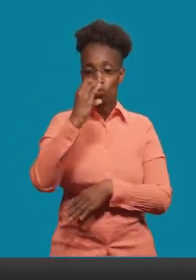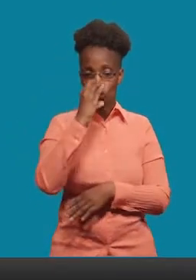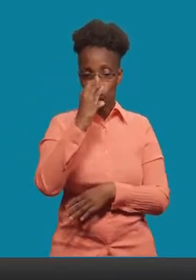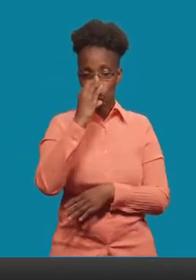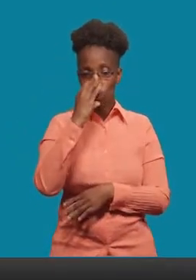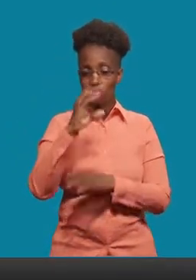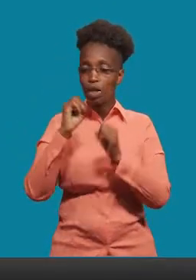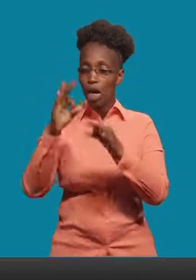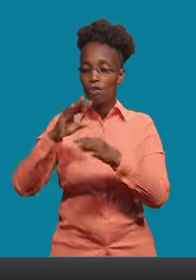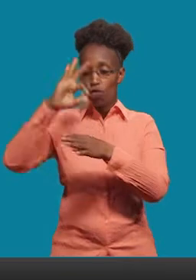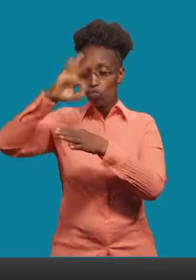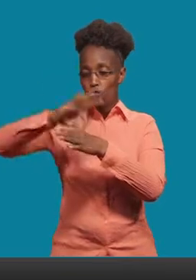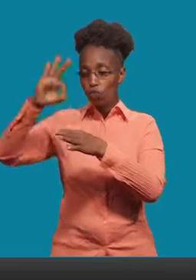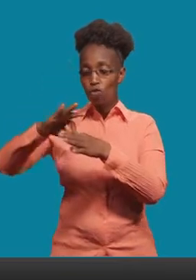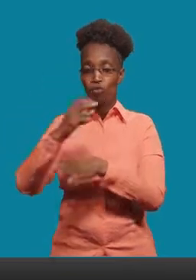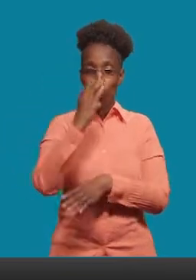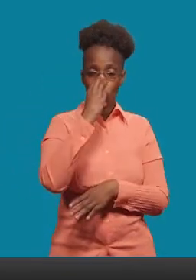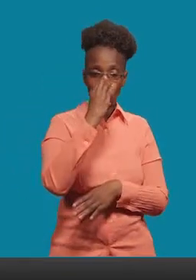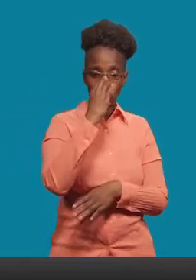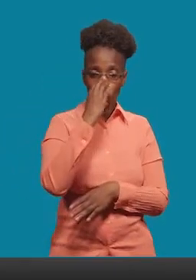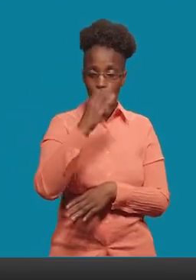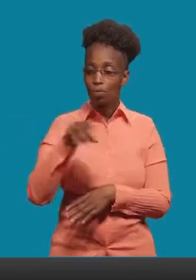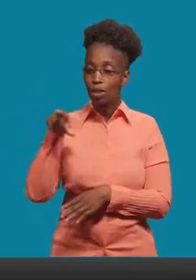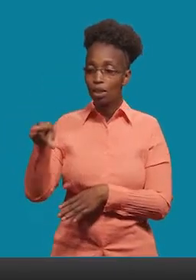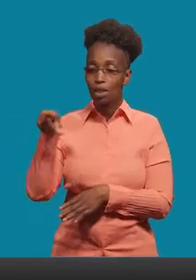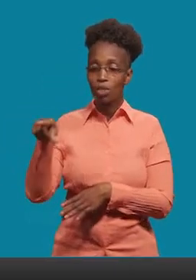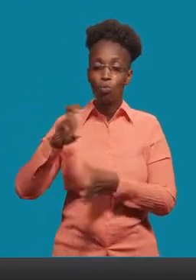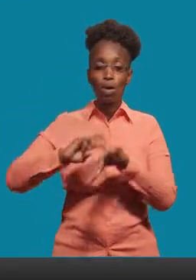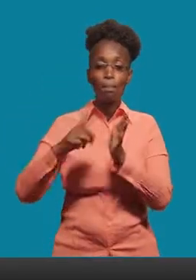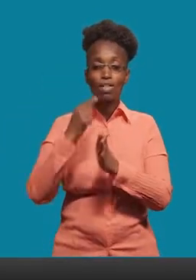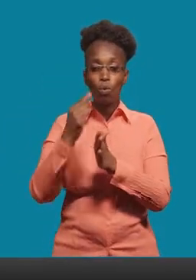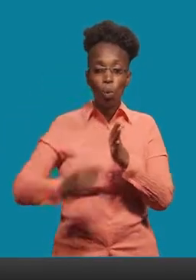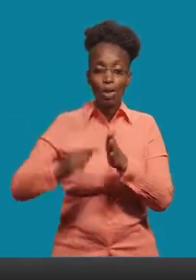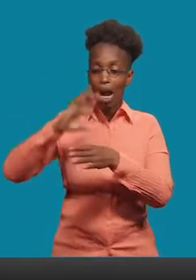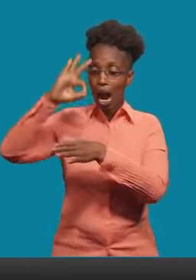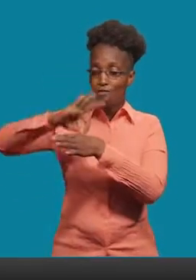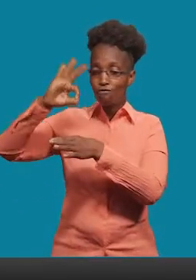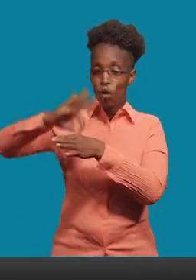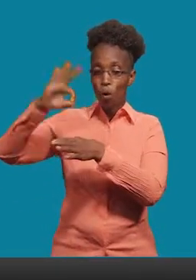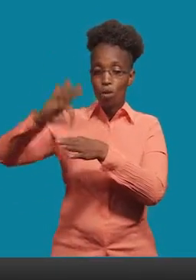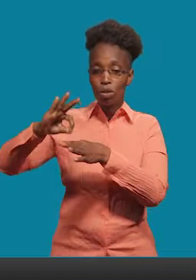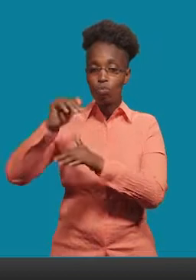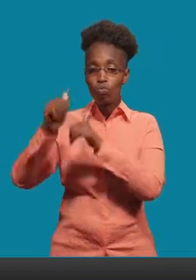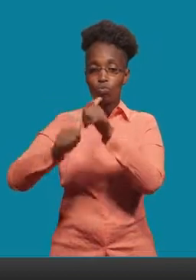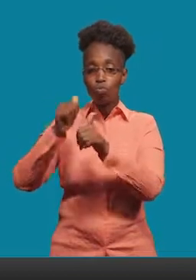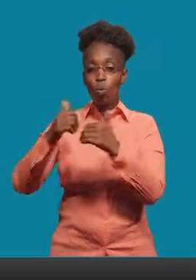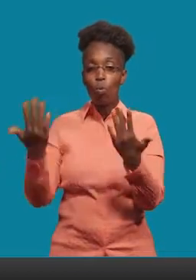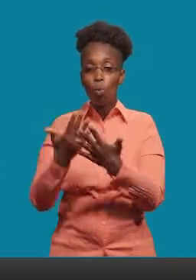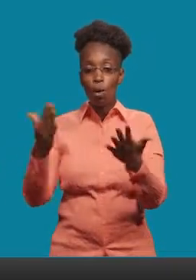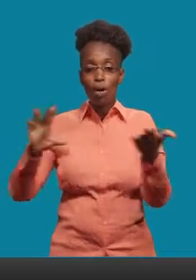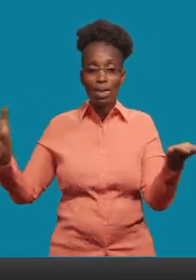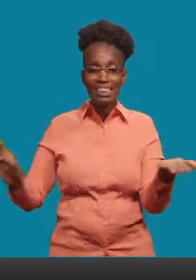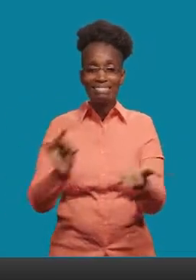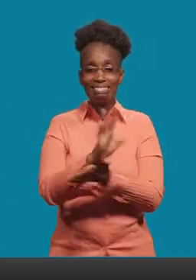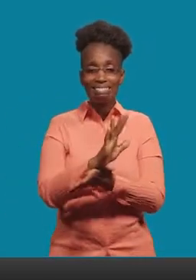Ruto. Kura yetu tukimpigia William Ruto ni kura ya kufukuza. Ni kura